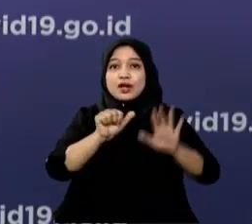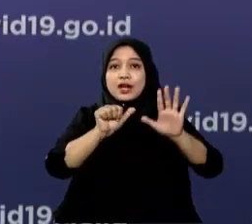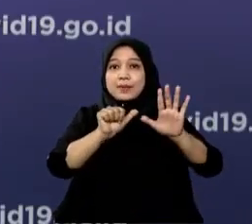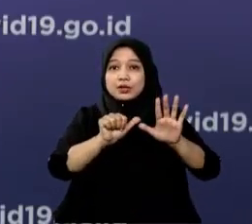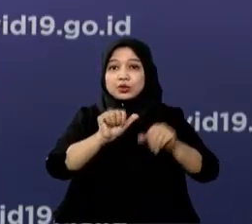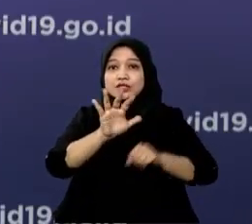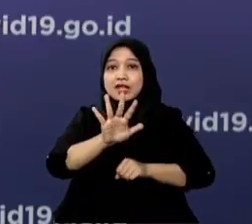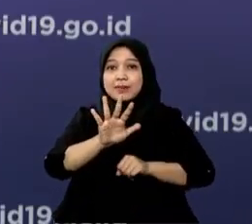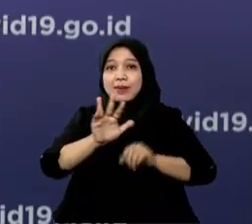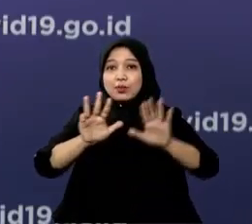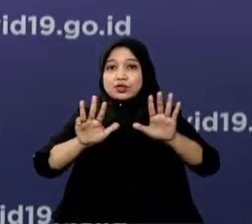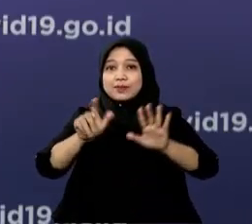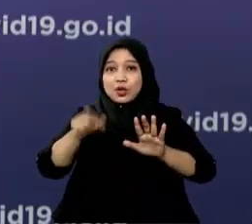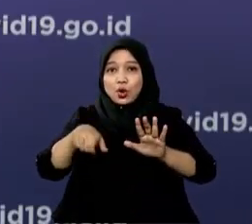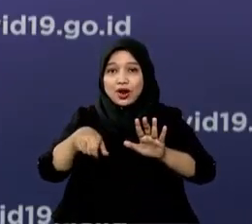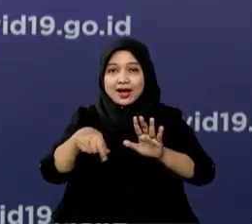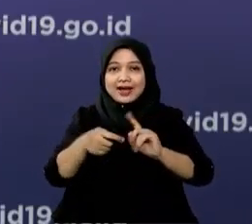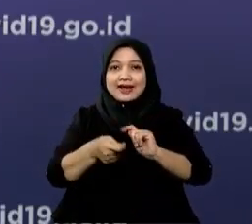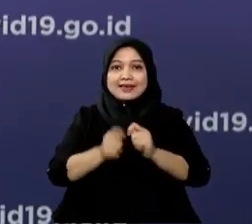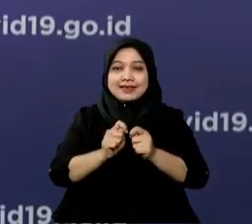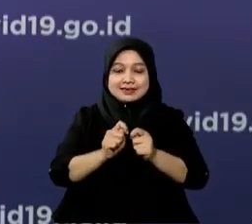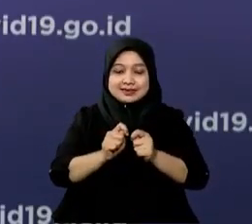20.650 spesimen yang kita periksa.